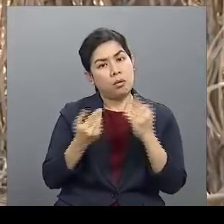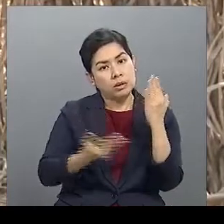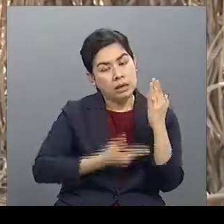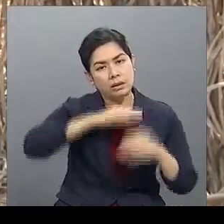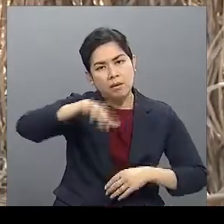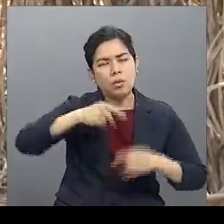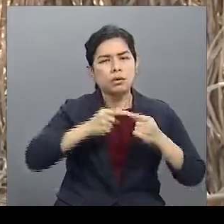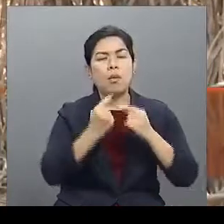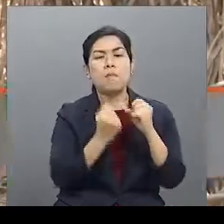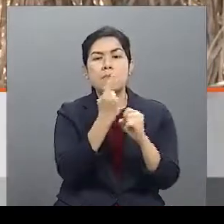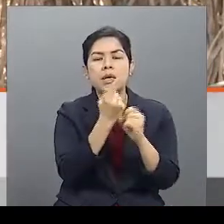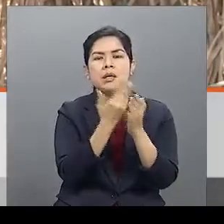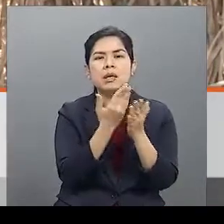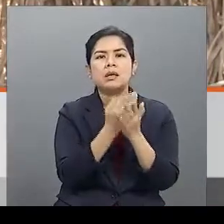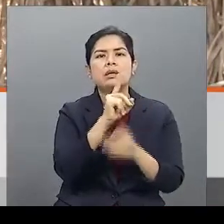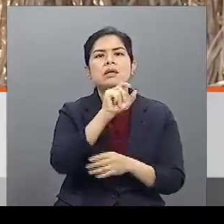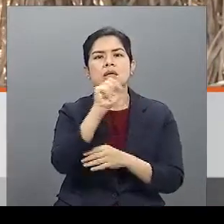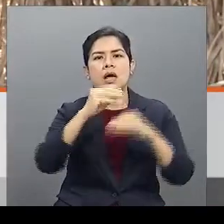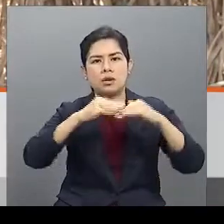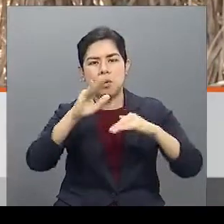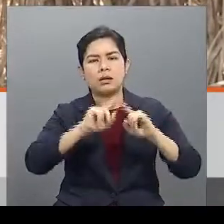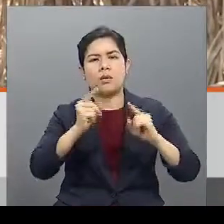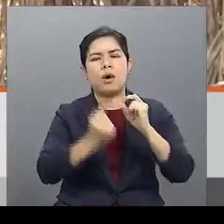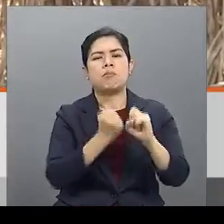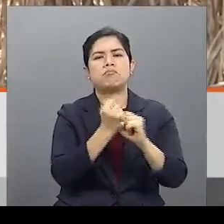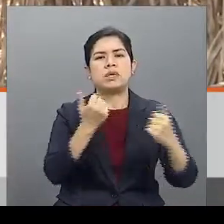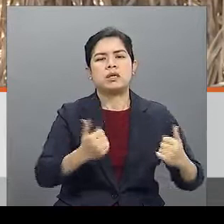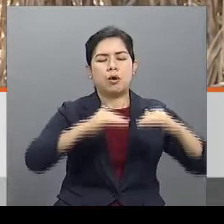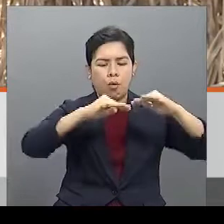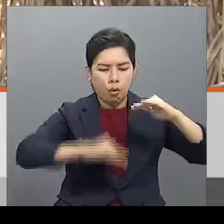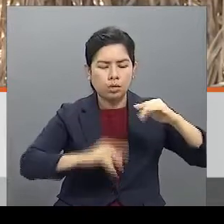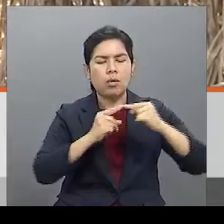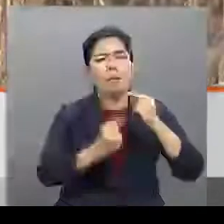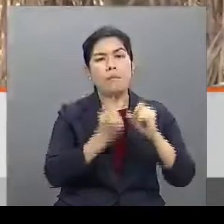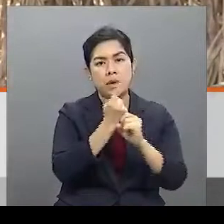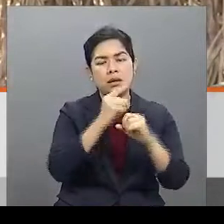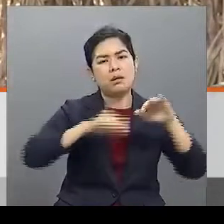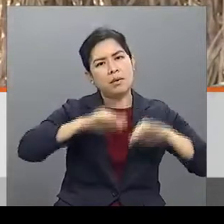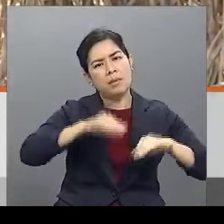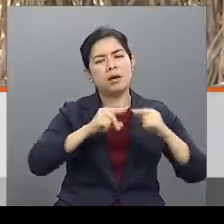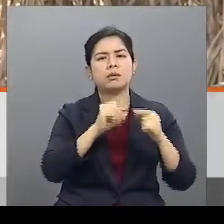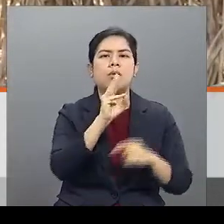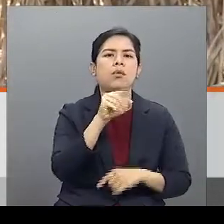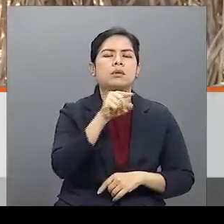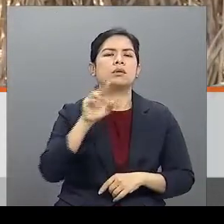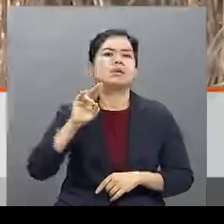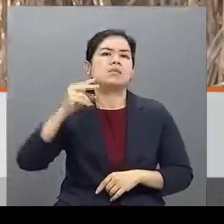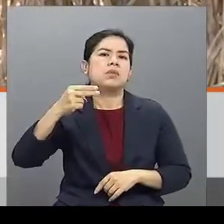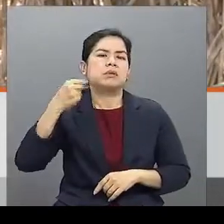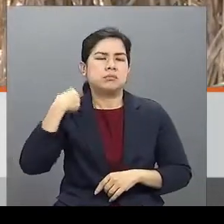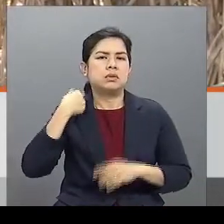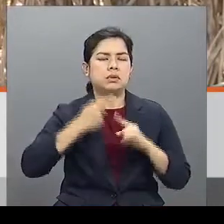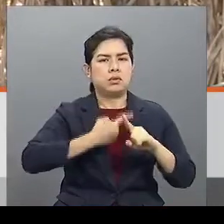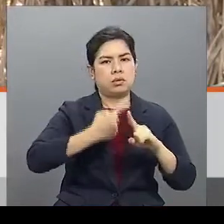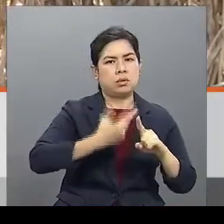ก็ปีนี้ไอ้ฝนก็ตกลงมา 70,000 60,000 70,000 ประมาณ3เดือน